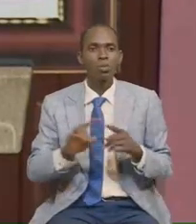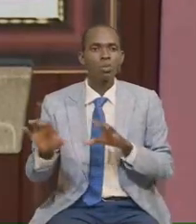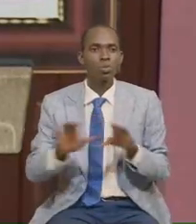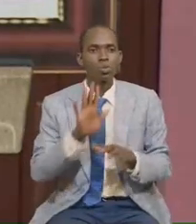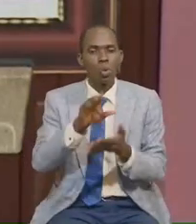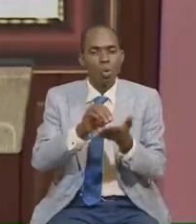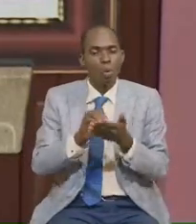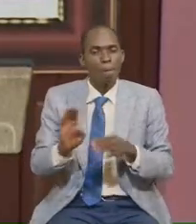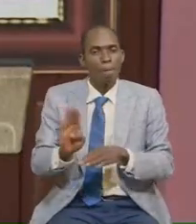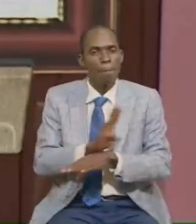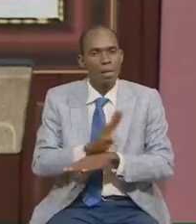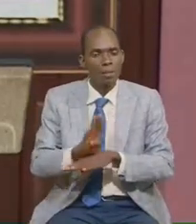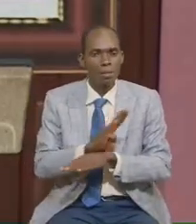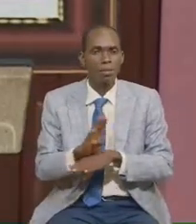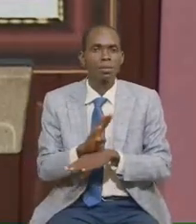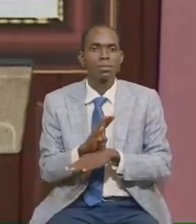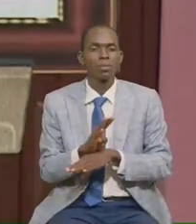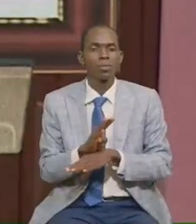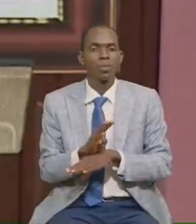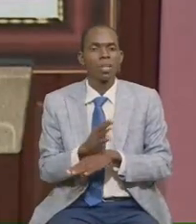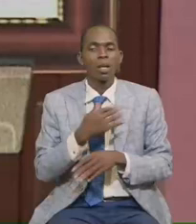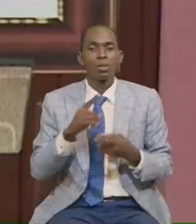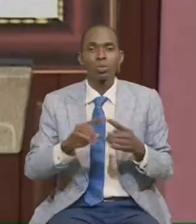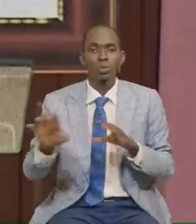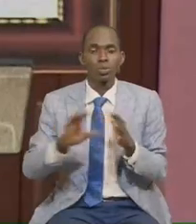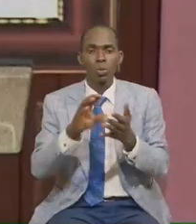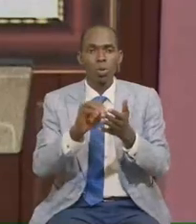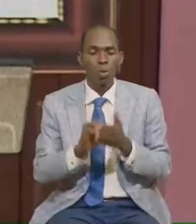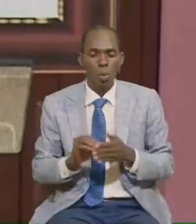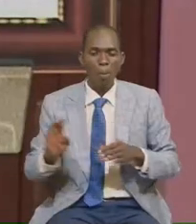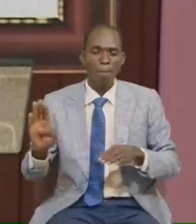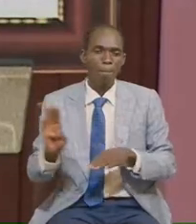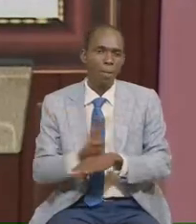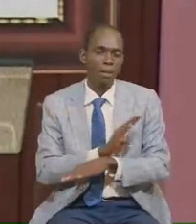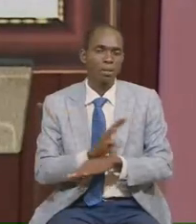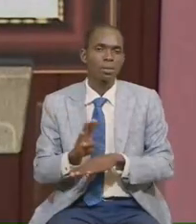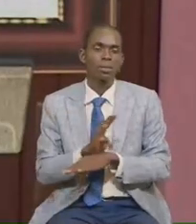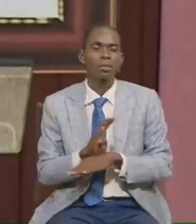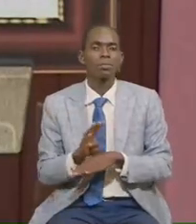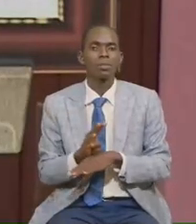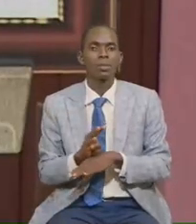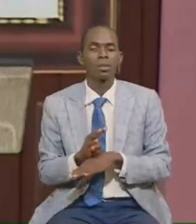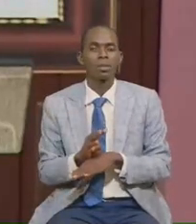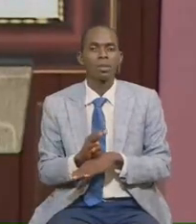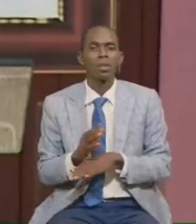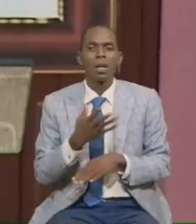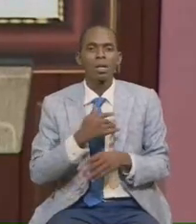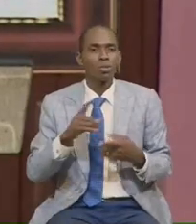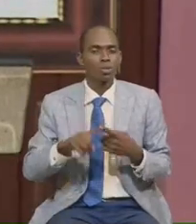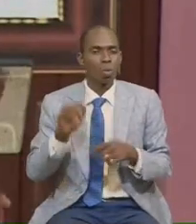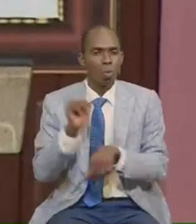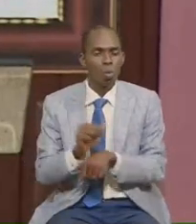affaires et à travailler, à vous occuper de vos propres affaires et à travailler de vos